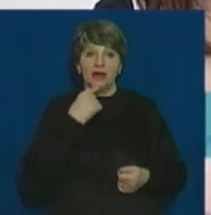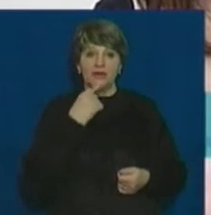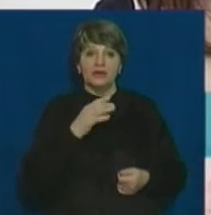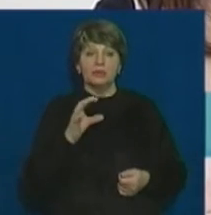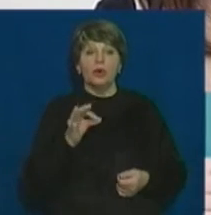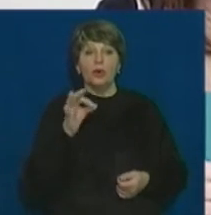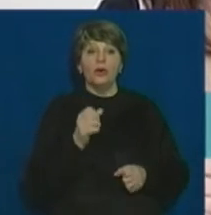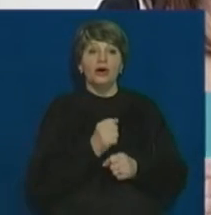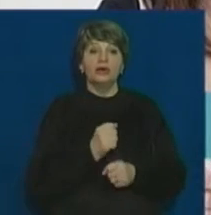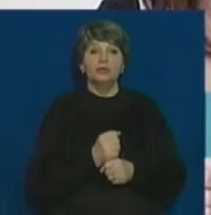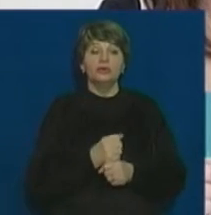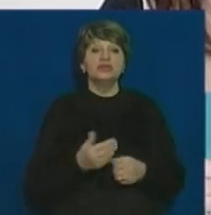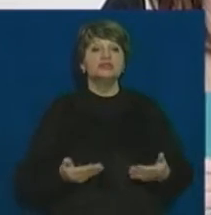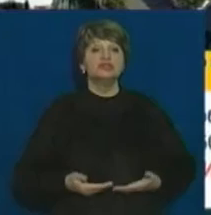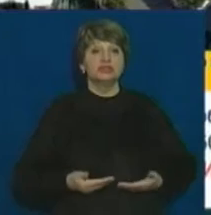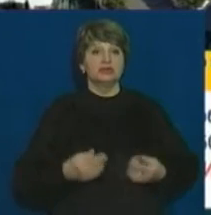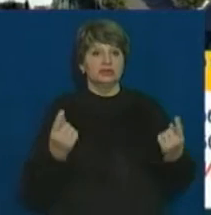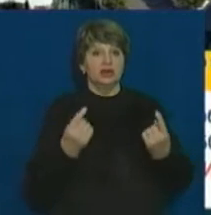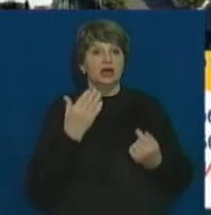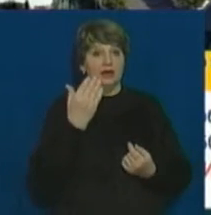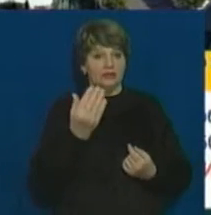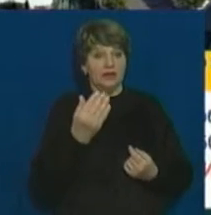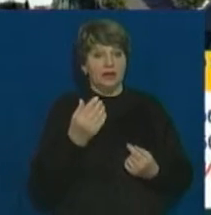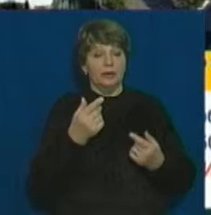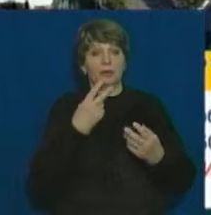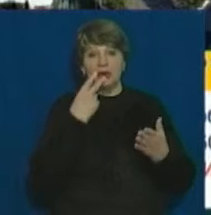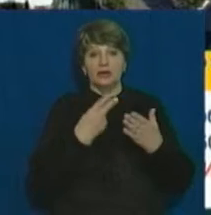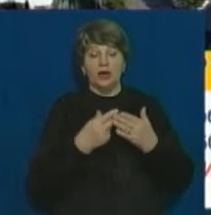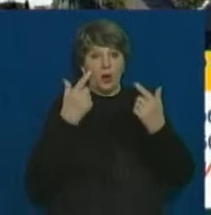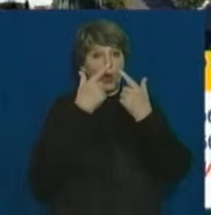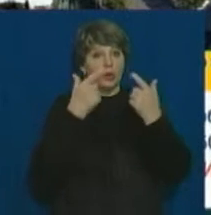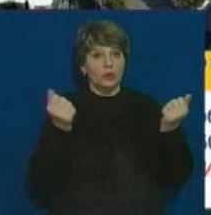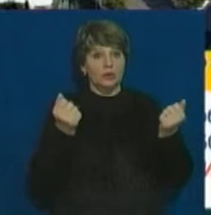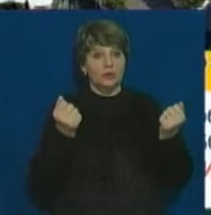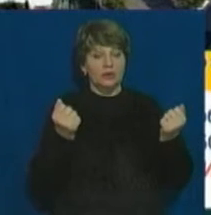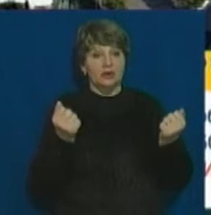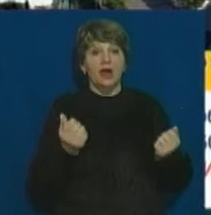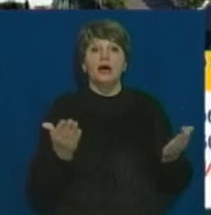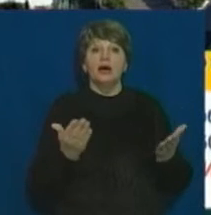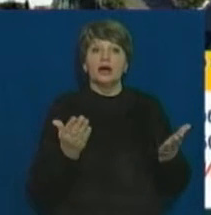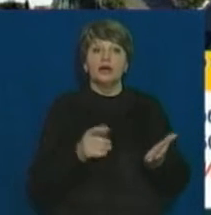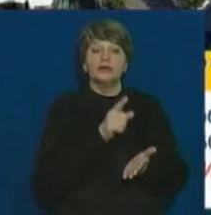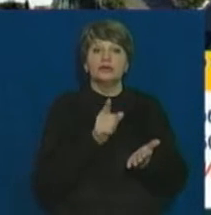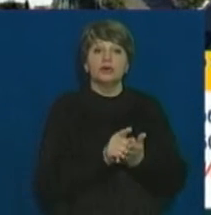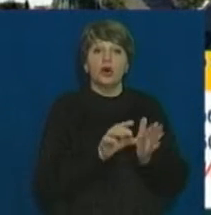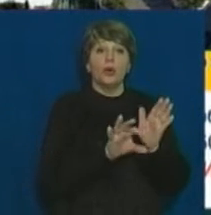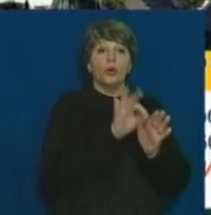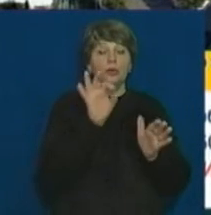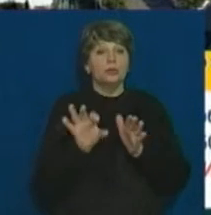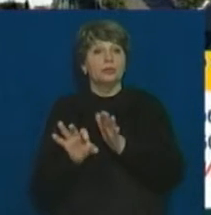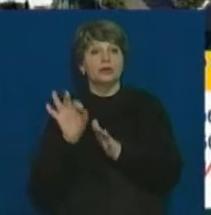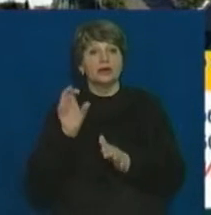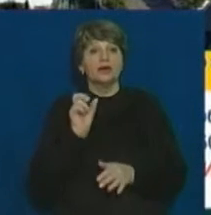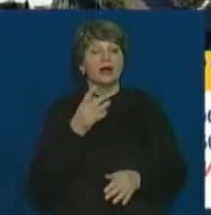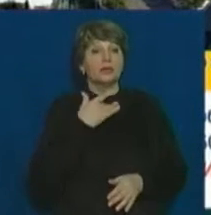Ви підготували інформаційні оголошення, прошу режисера показати їх. На них є варіанти, які мають обрати респонденти та шляхи, як